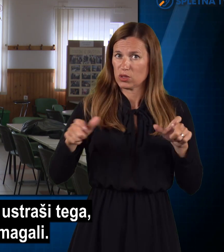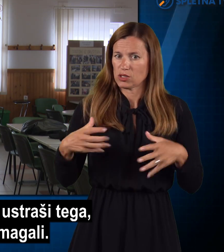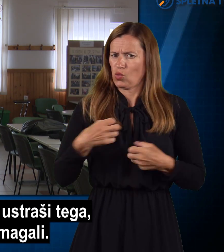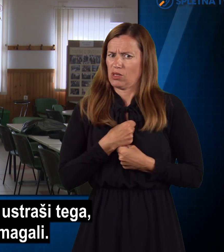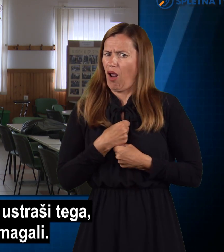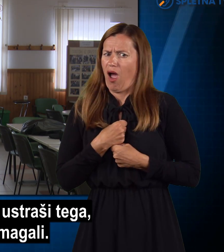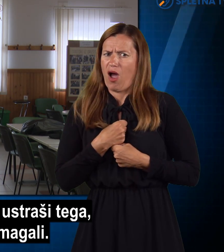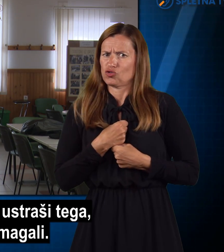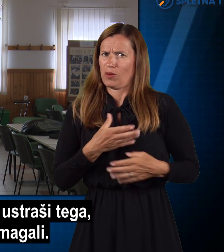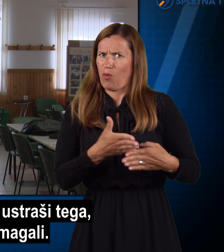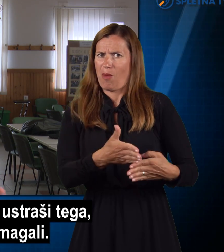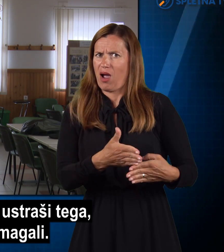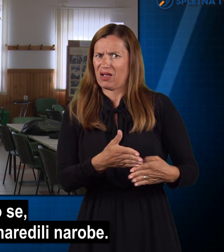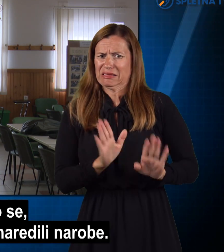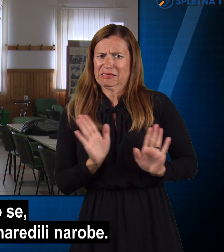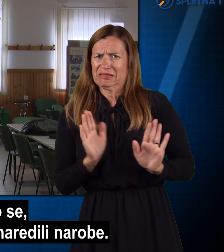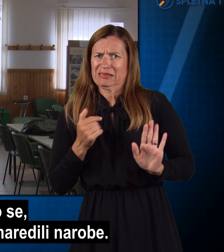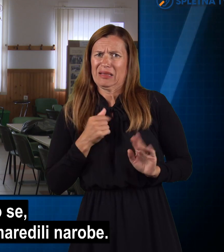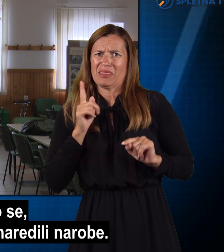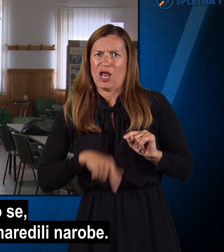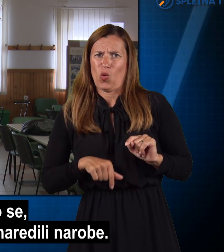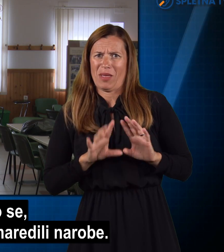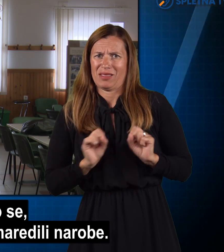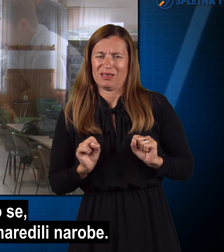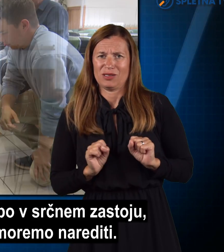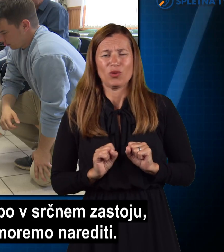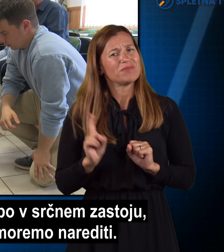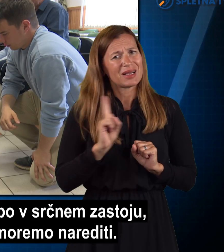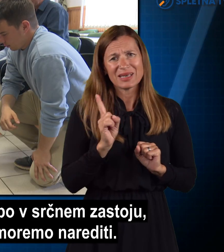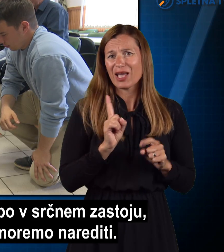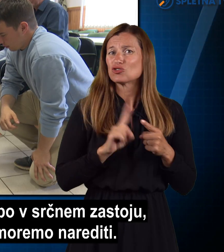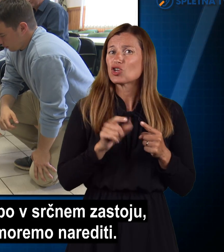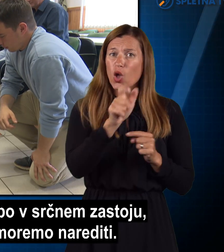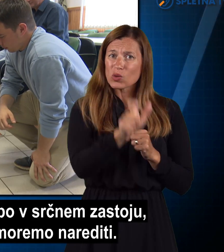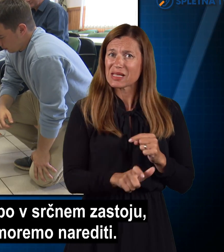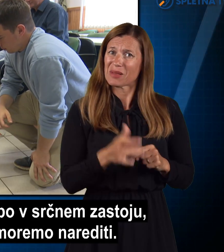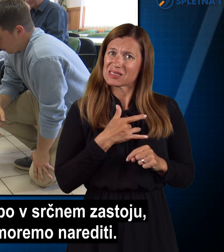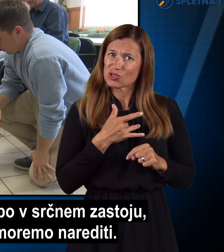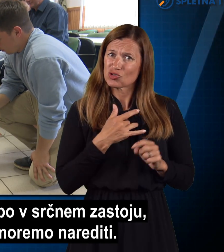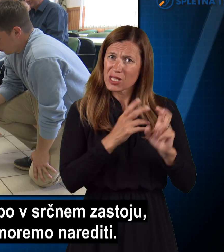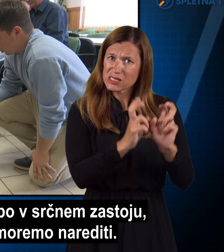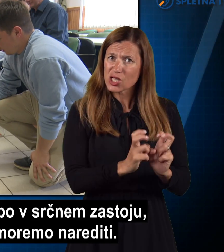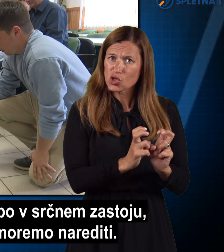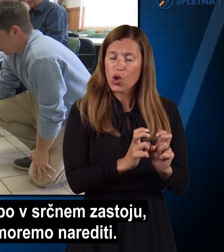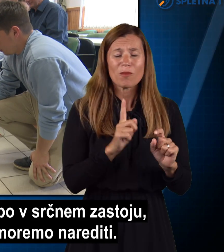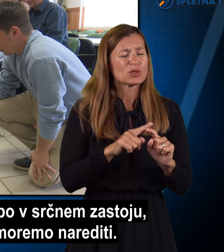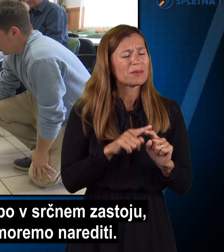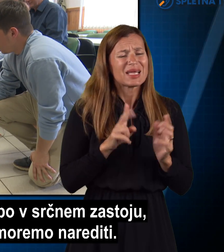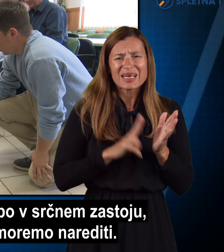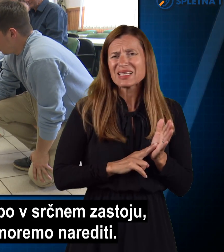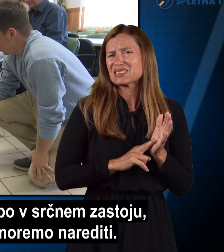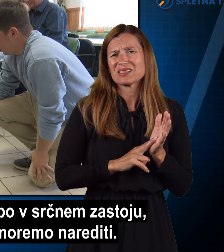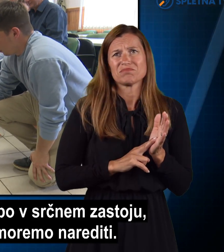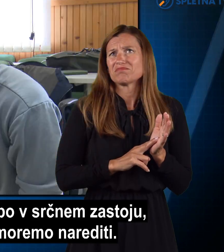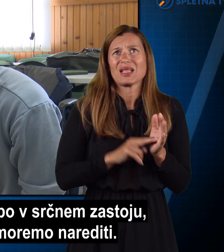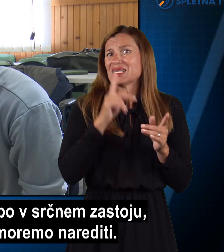veliko ljudi se ustraši pomagati, se bojijo, da bojo karkoli naredili narobe, ampak če imamo osebo v srčnem zastoju, potem je